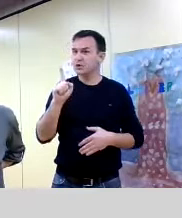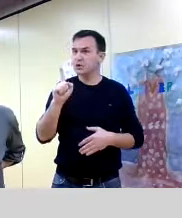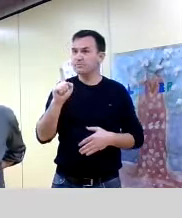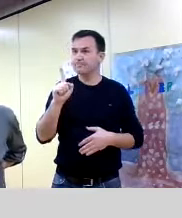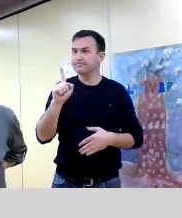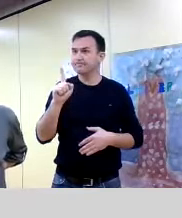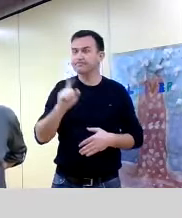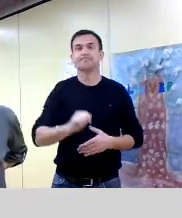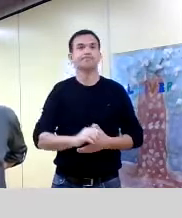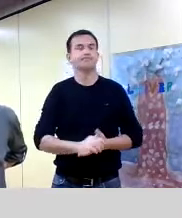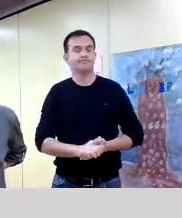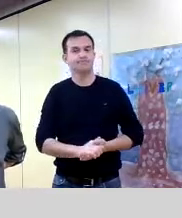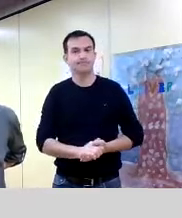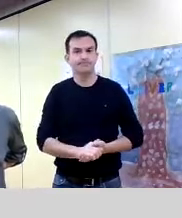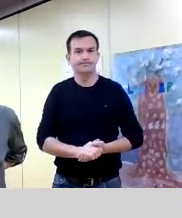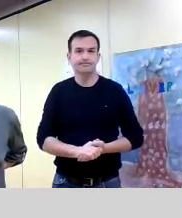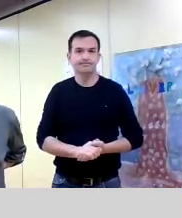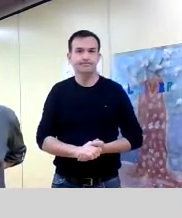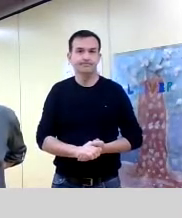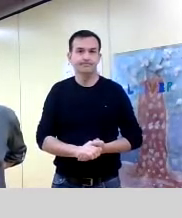Petit déjeuner. Exact.